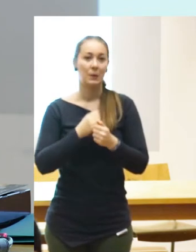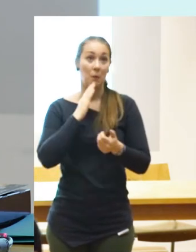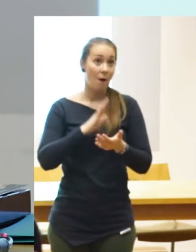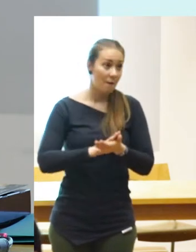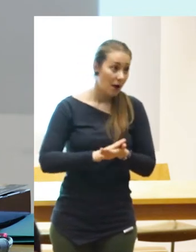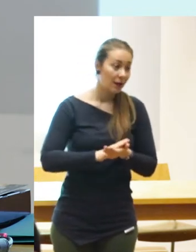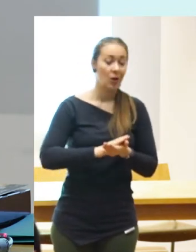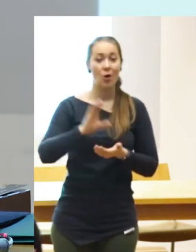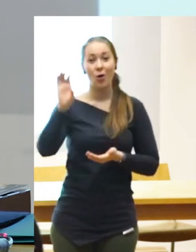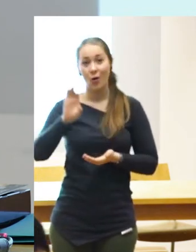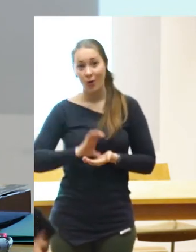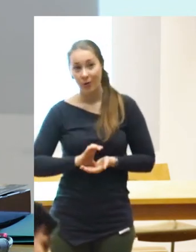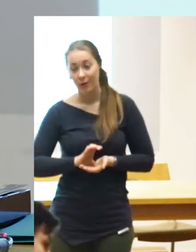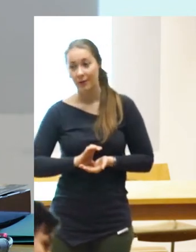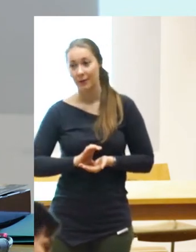obce po